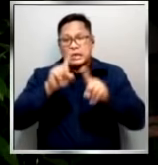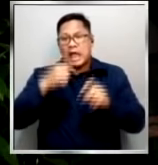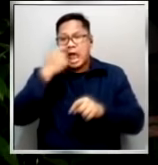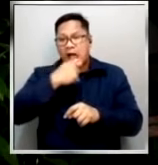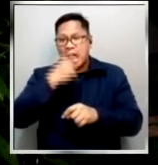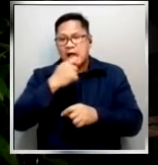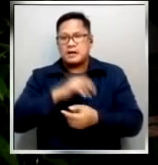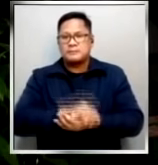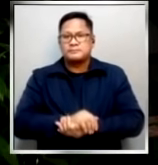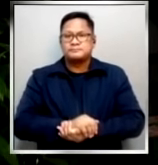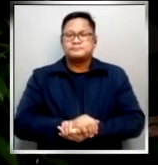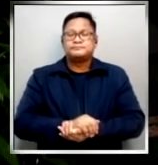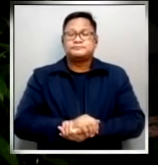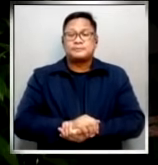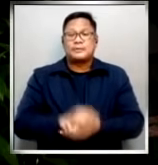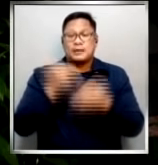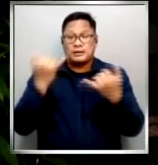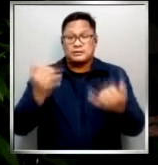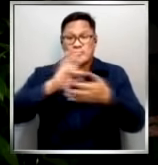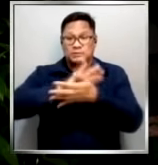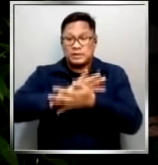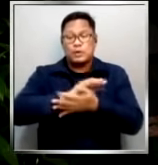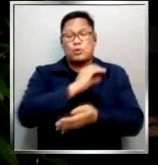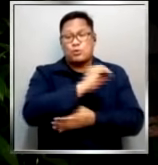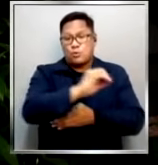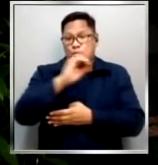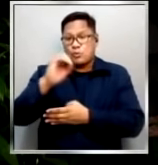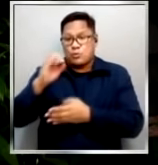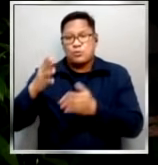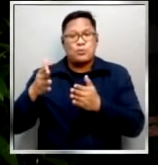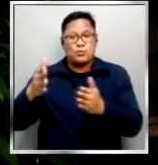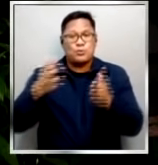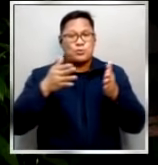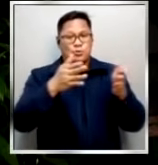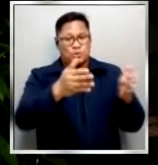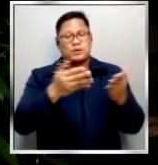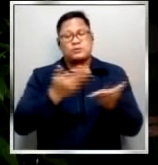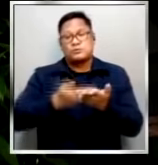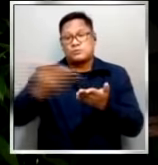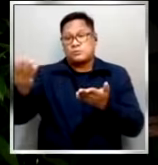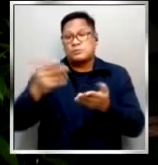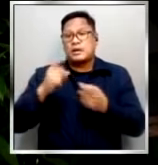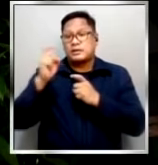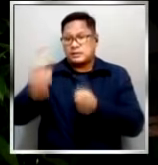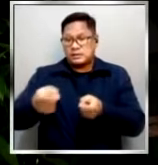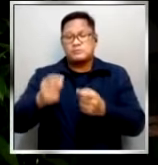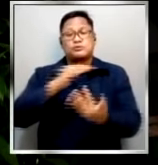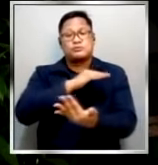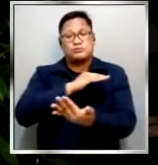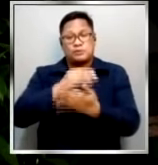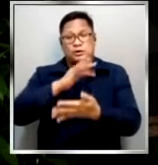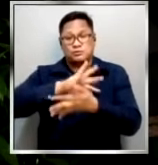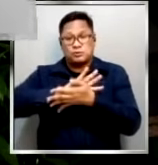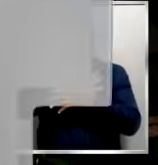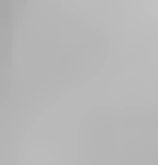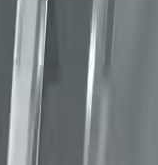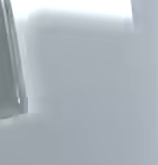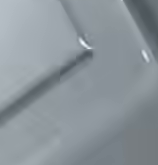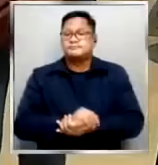Ngayong may pandemic, kanya-kanyang diskarte ang ilan sa pagbili ng panregalo sa Pasko para iwas COVID. Nakatutok si Mai